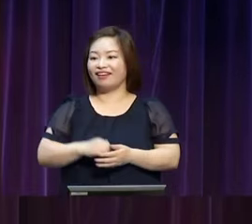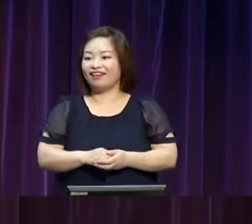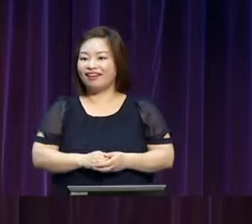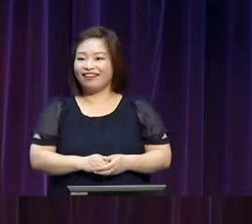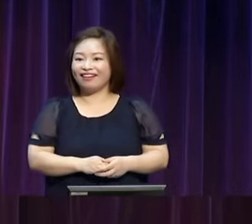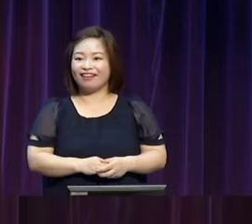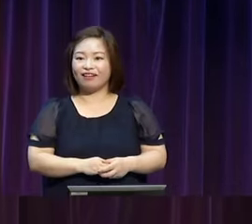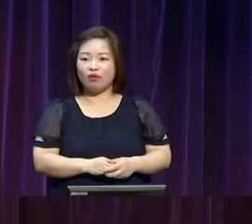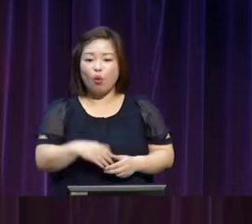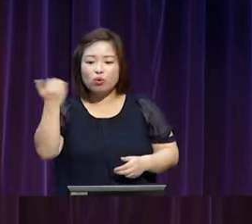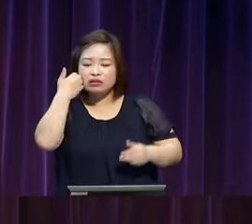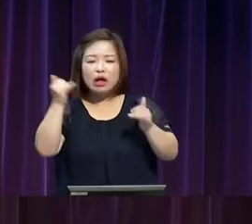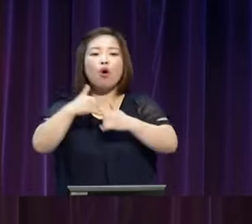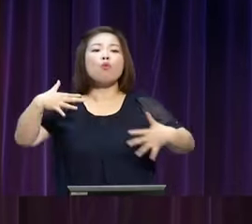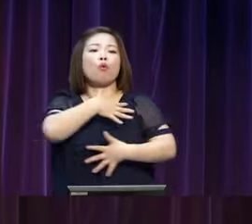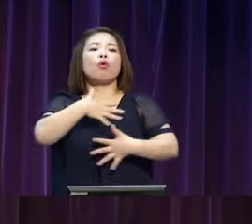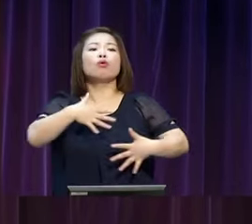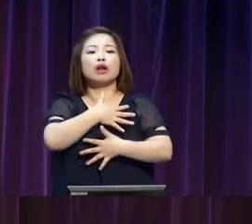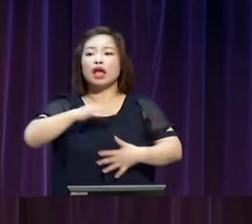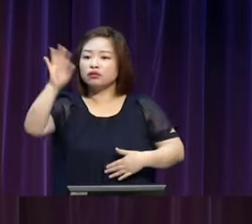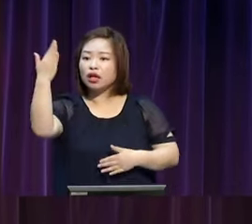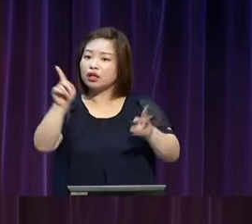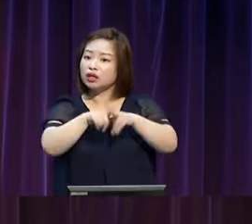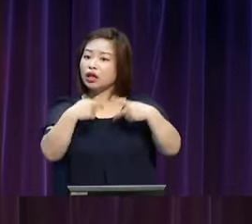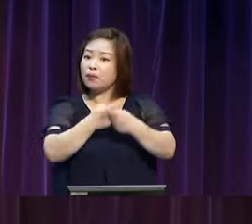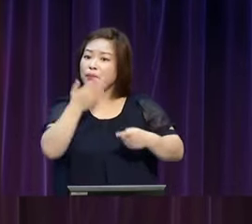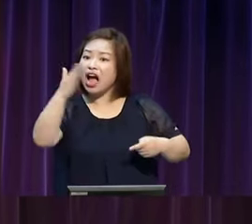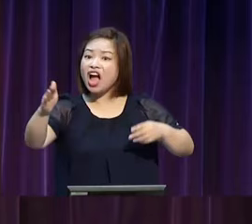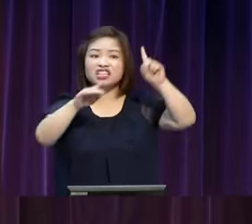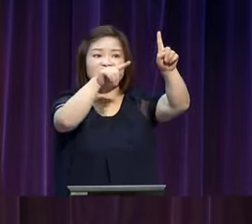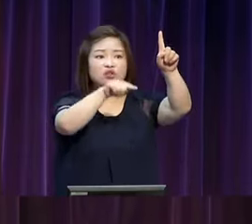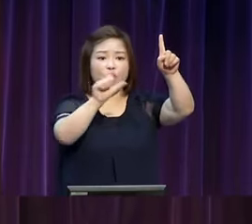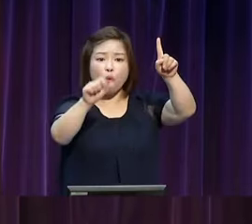어떤 곳은 목욕까지 해. 이해 돼요?